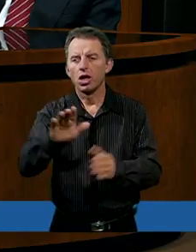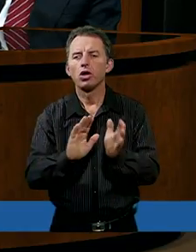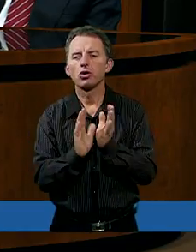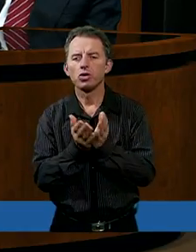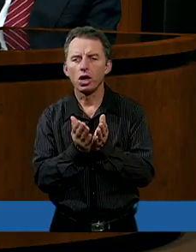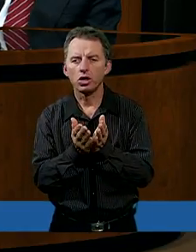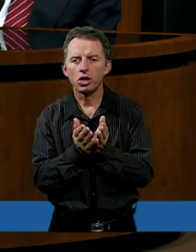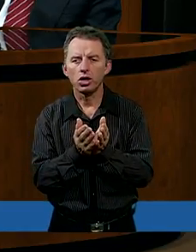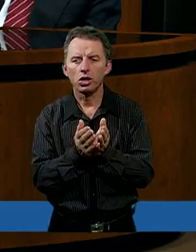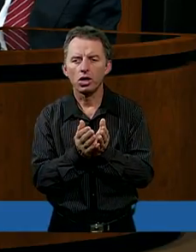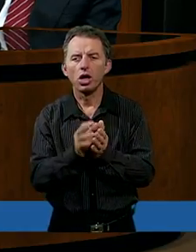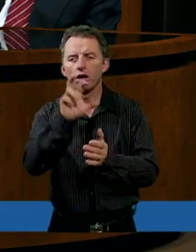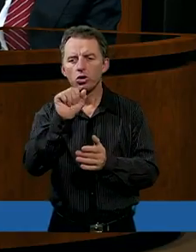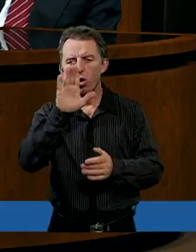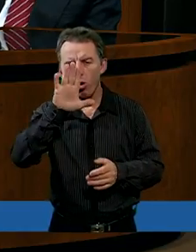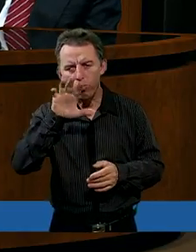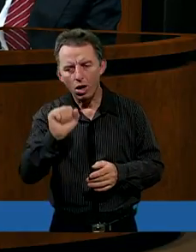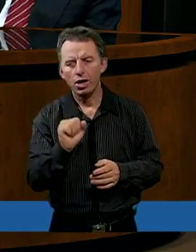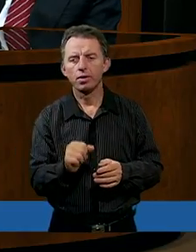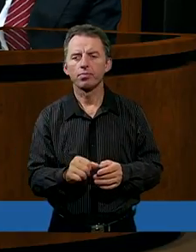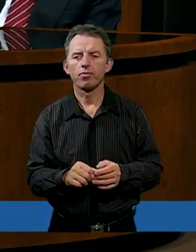księgi Ioba,